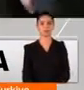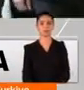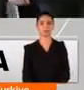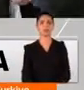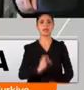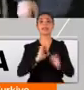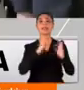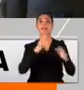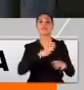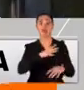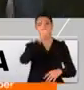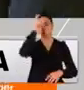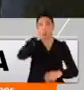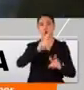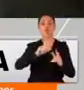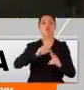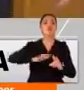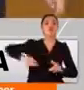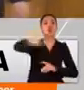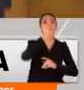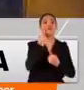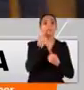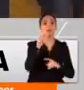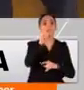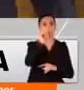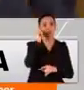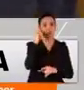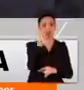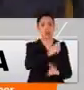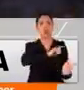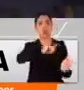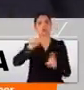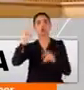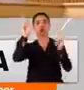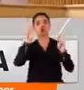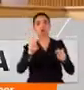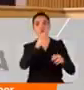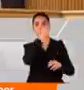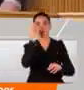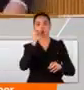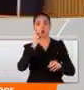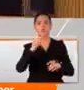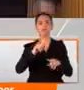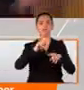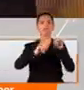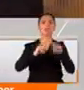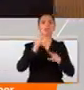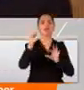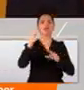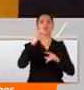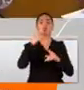Ne var ki Türkiye'nin coğrafyasını görmezden gelen bu bakış, göç meselesini de kolaylıkla gündelik siyaset